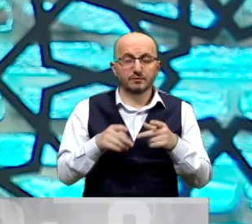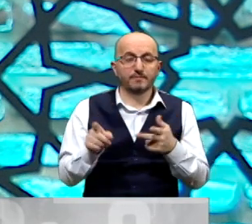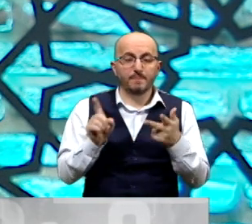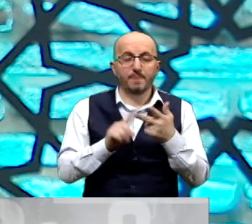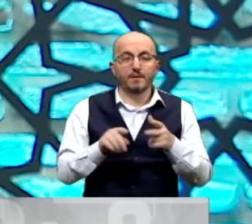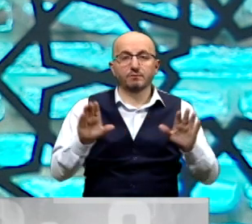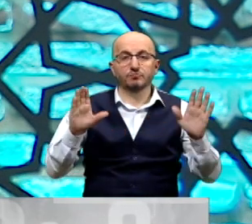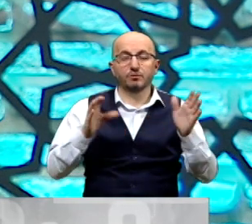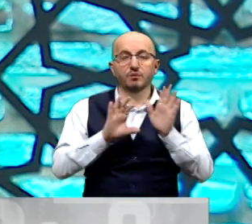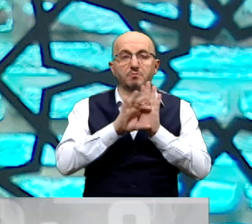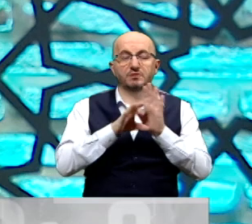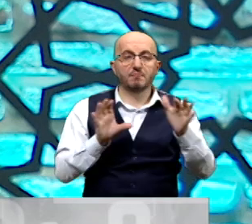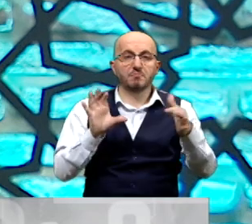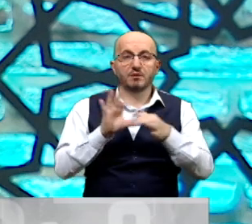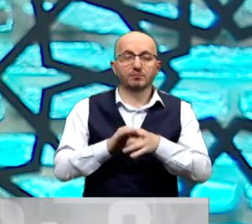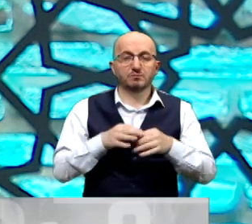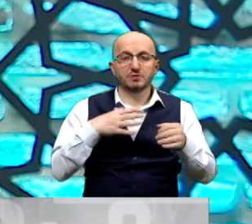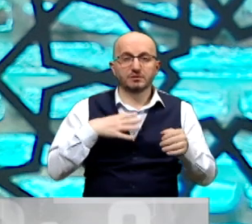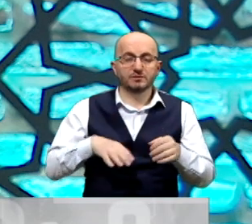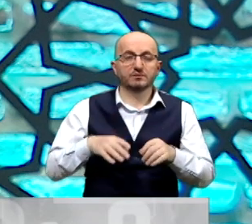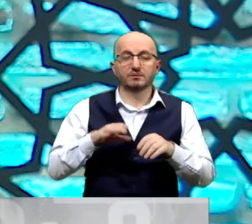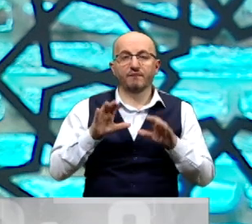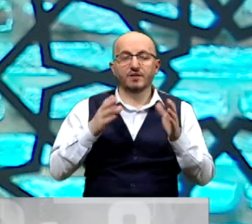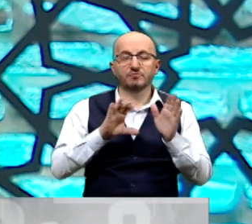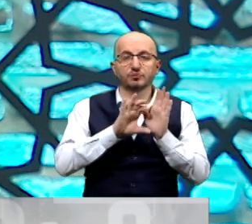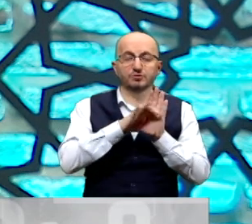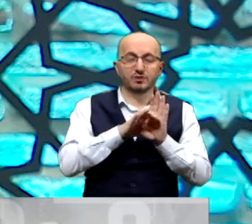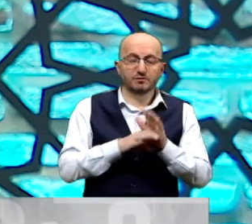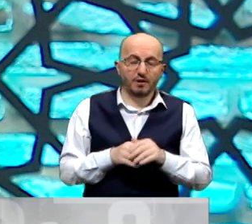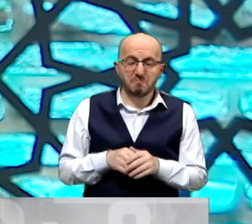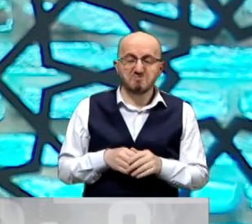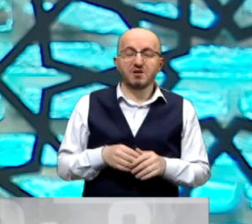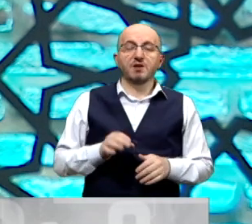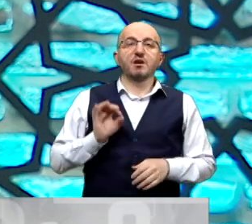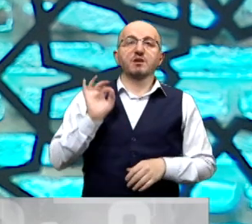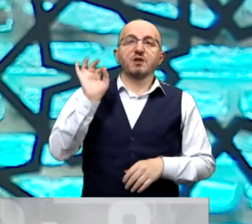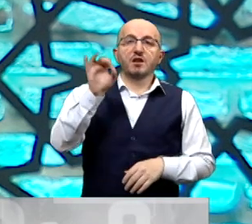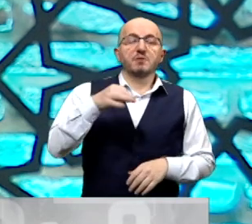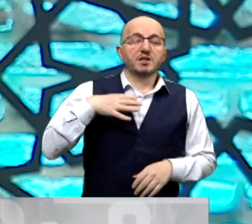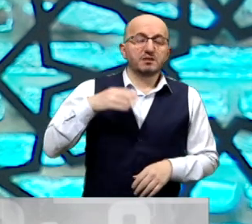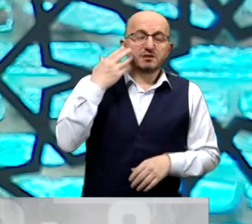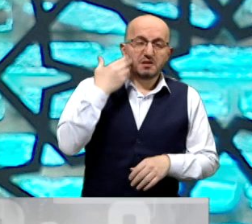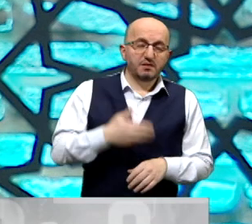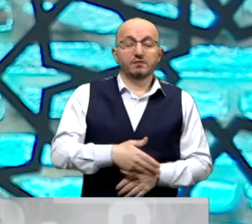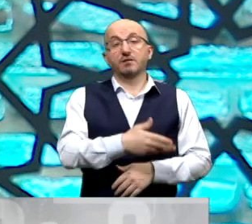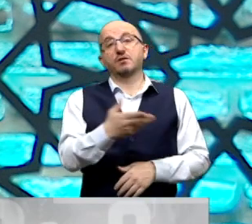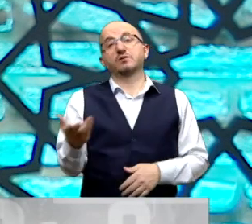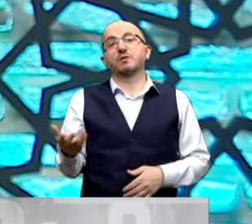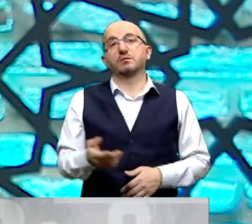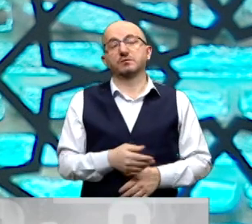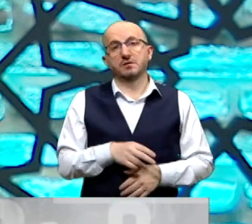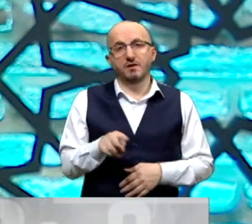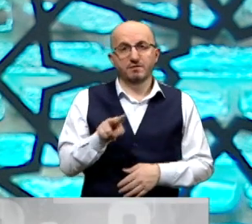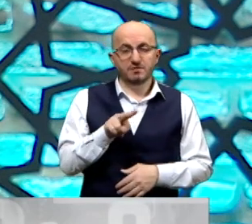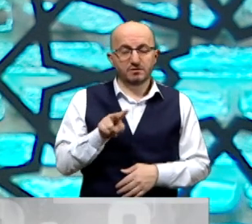üzerinden bağlantı kurmak isteyen sorularını Facebook veya Instagram üzerinden bize iletmek isteyen izleyicilerimiz her iki sosyal